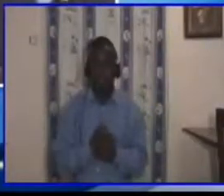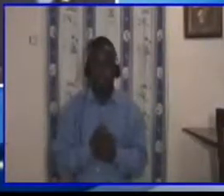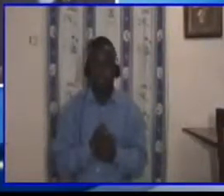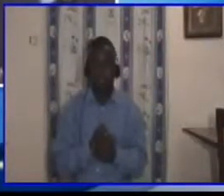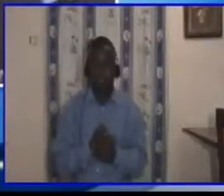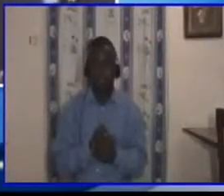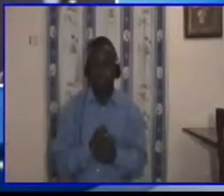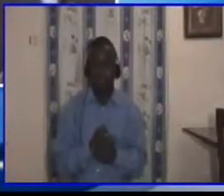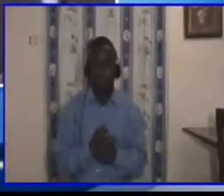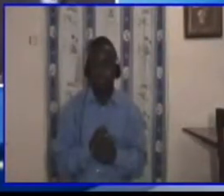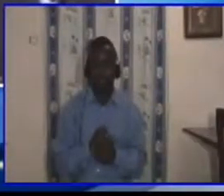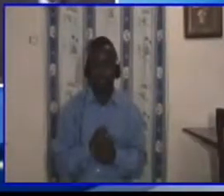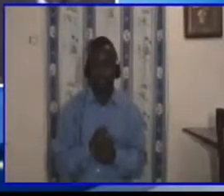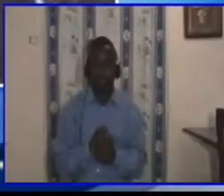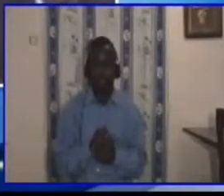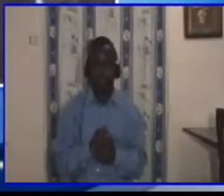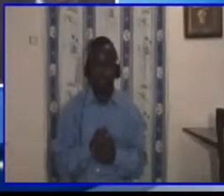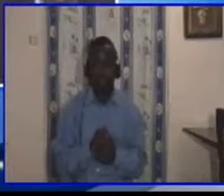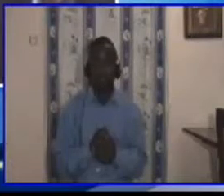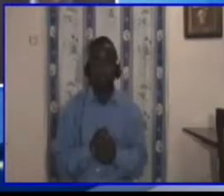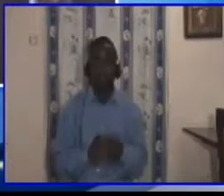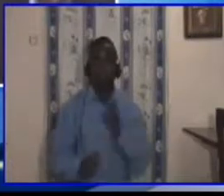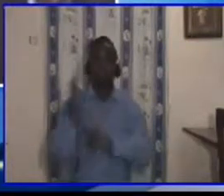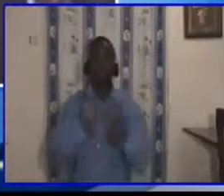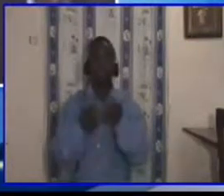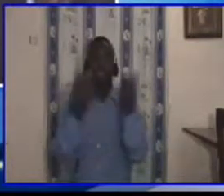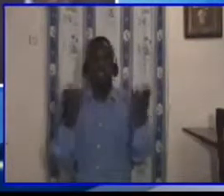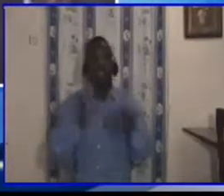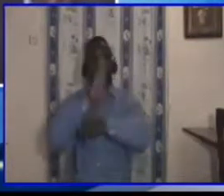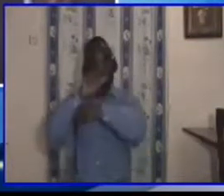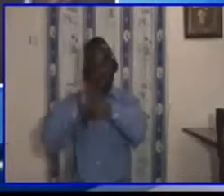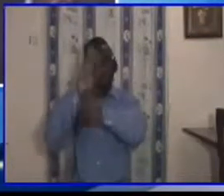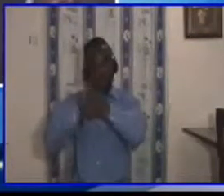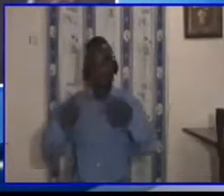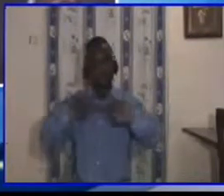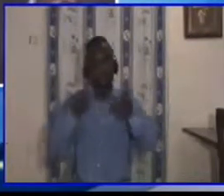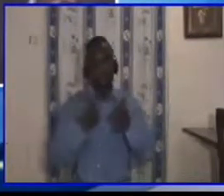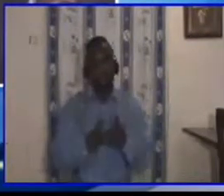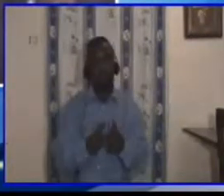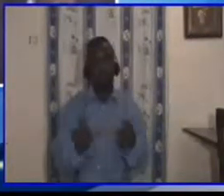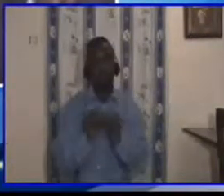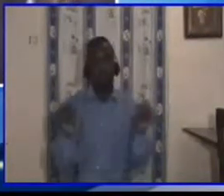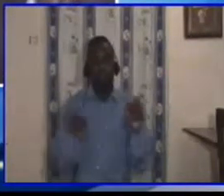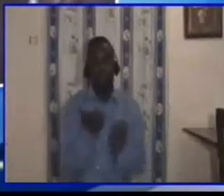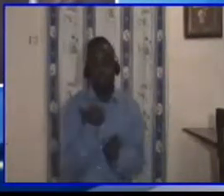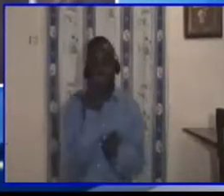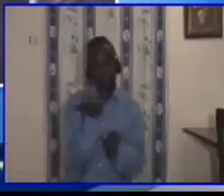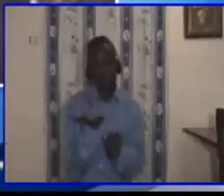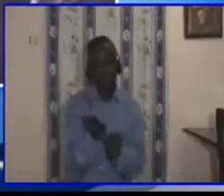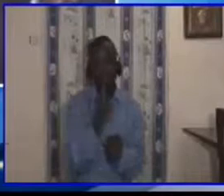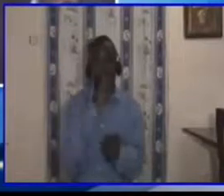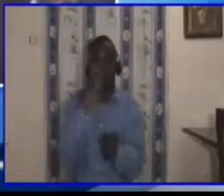che molti sono i chiamati ma pochi sono gli eletti